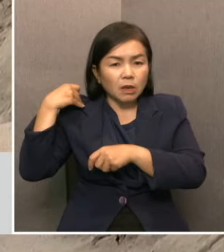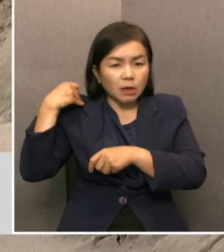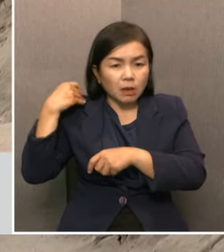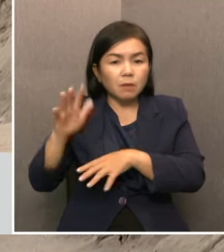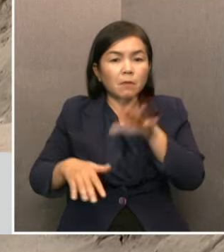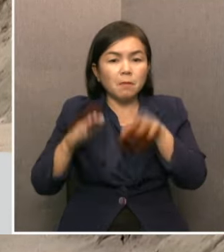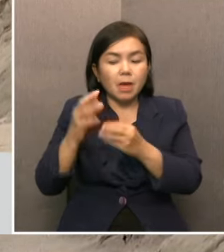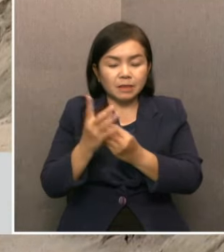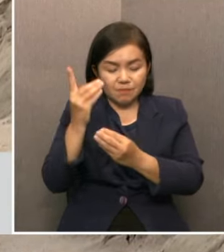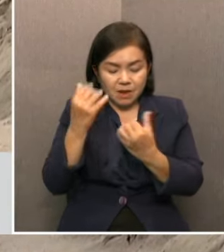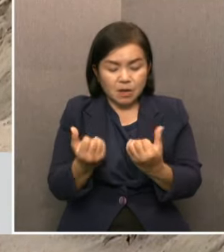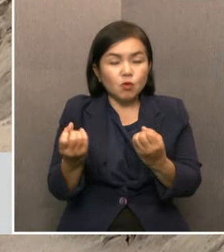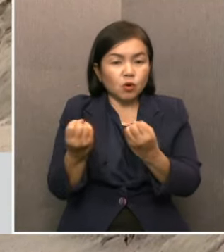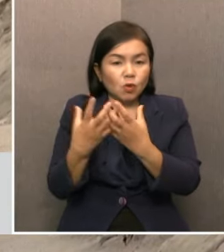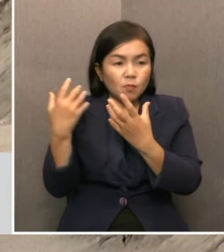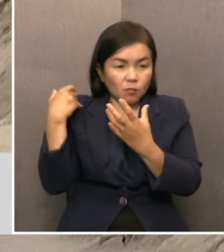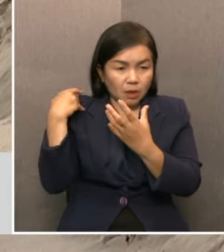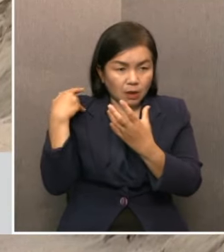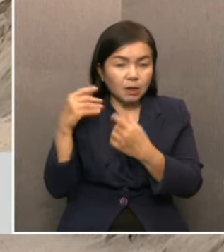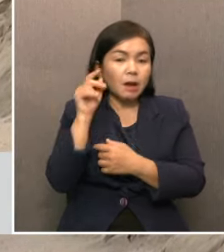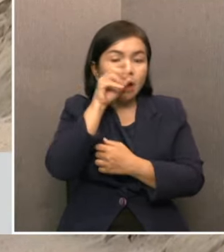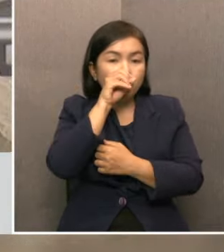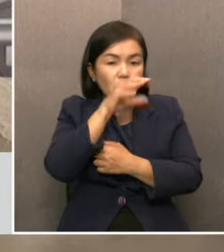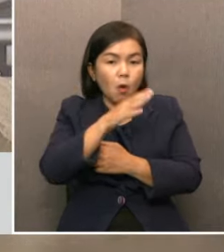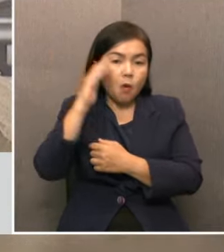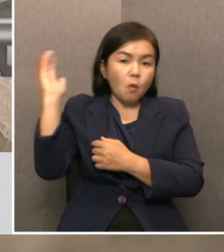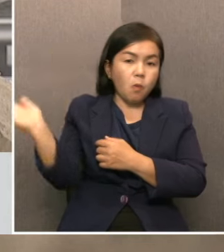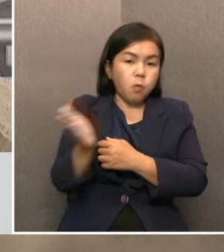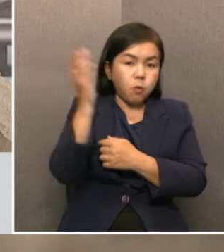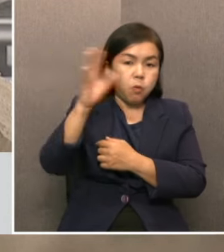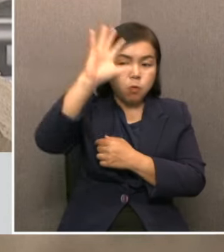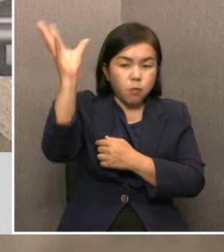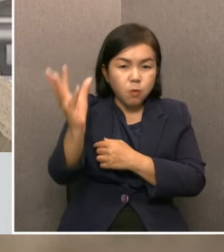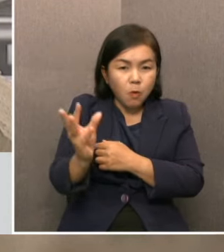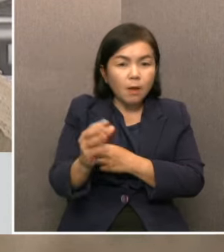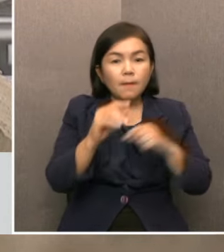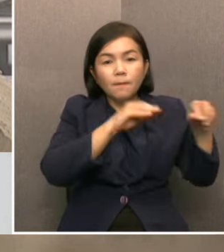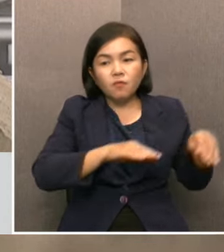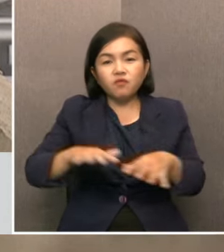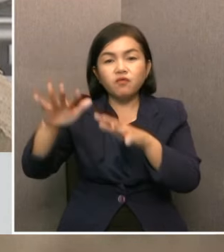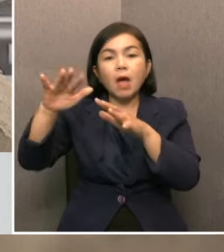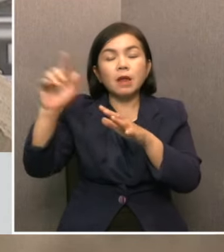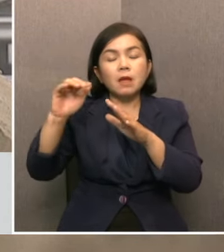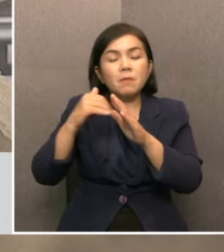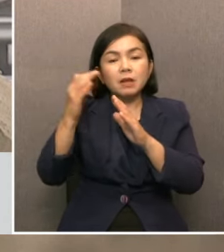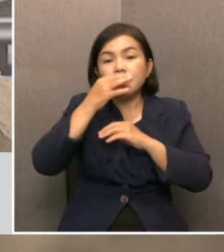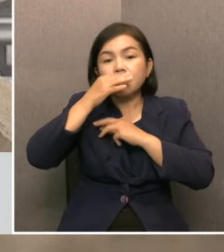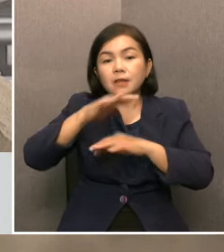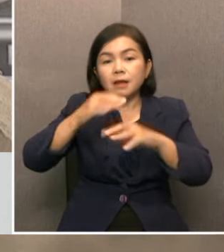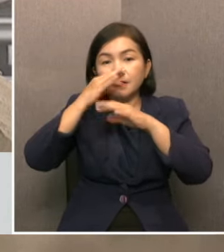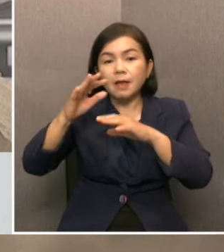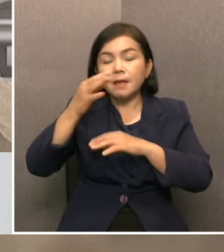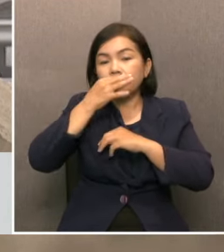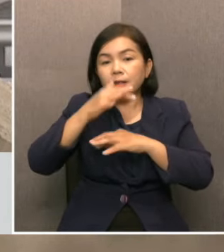กลางสัปดาห์นี้ในรายงานระบุว่าพายุเฮอริเคนฮิลารีเคลื่อนตัวขึ้นเหนือจากชายฝั่งแปซิฟิกของ